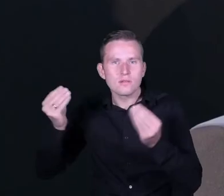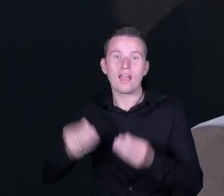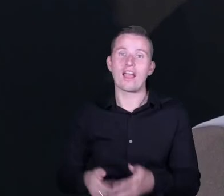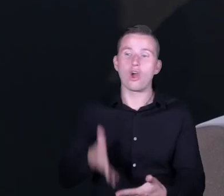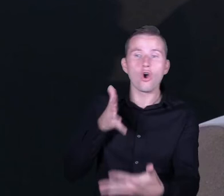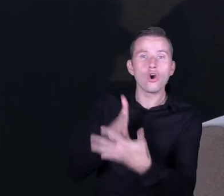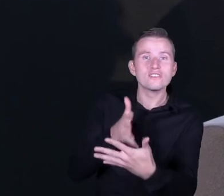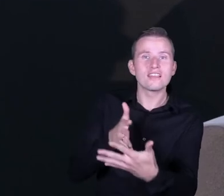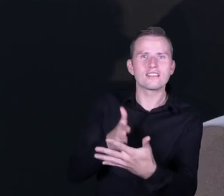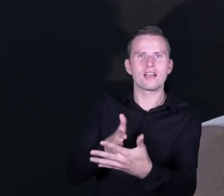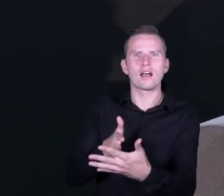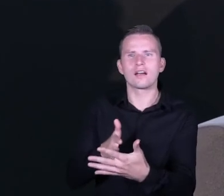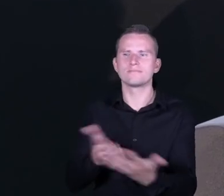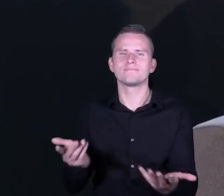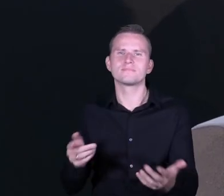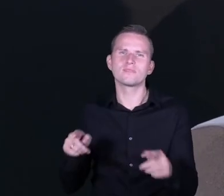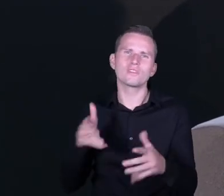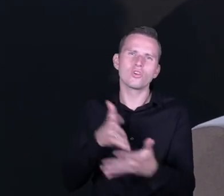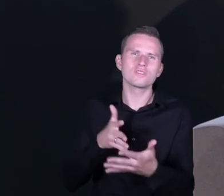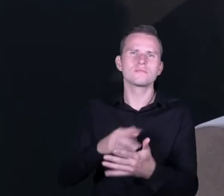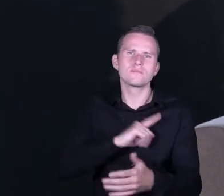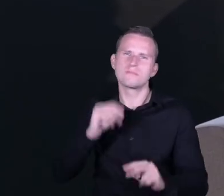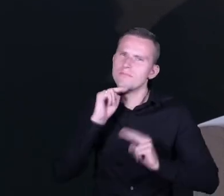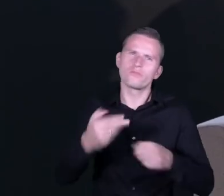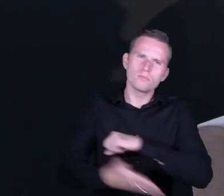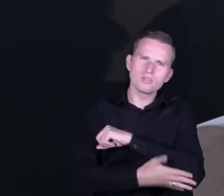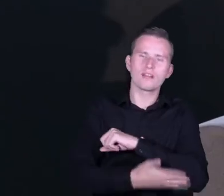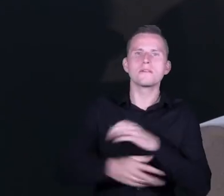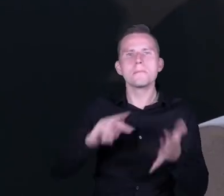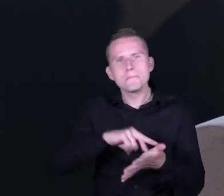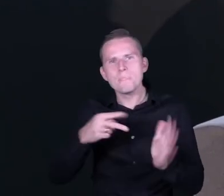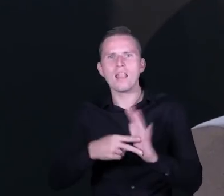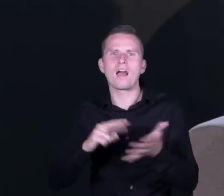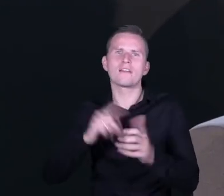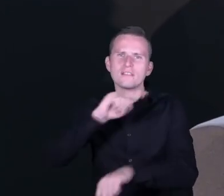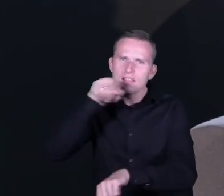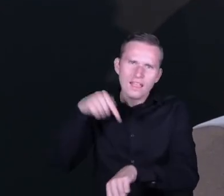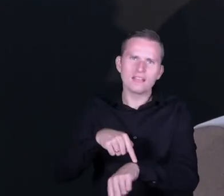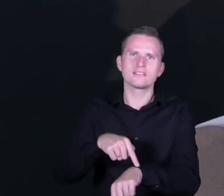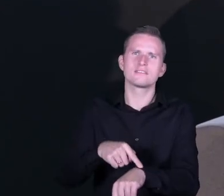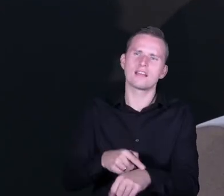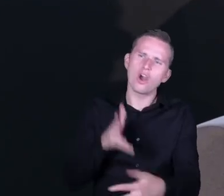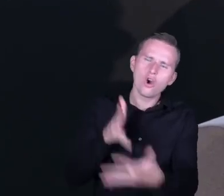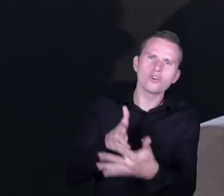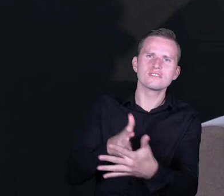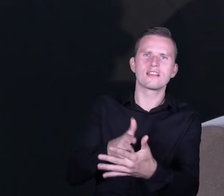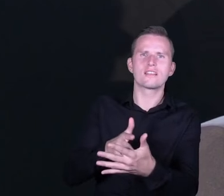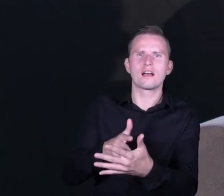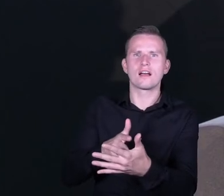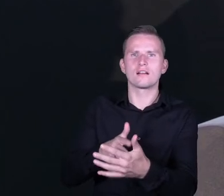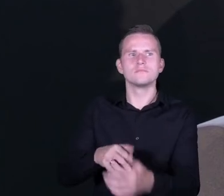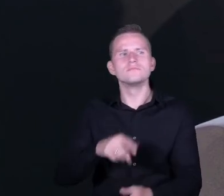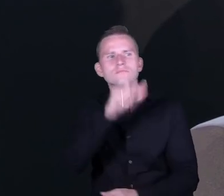do strategii tej teorii, do planowania lekcji zgodnie z ideą oceniania kształtującego i włączyliśmy w